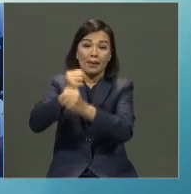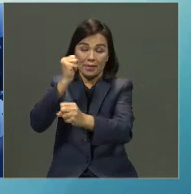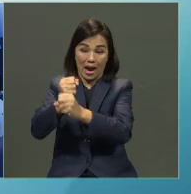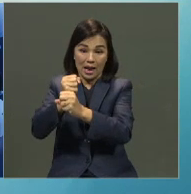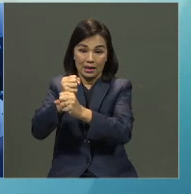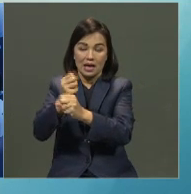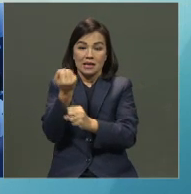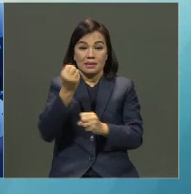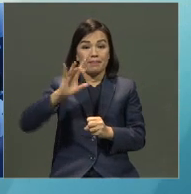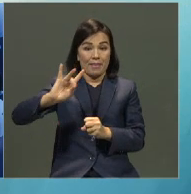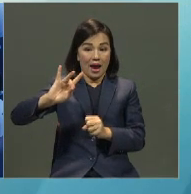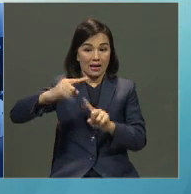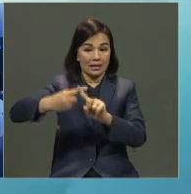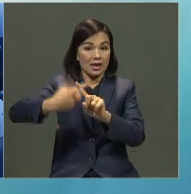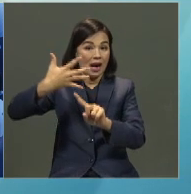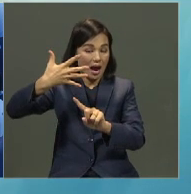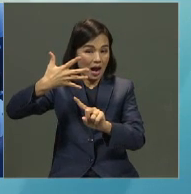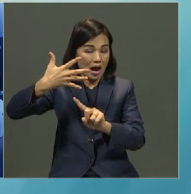หลังจากกลับมาก็ได้ไปตรวจสุขภาพก่อนเข้าทํางานซึ่งวันที่18